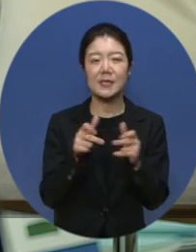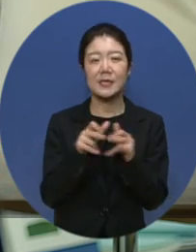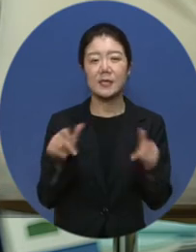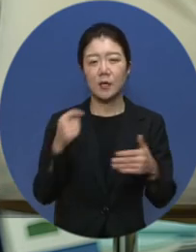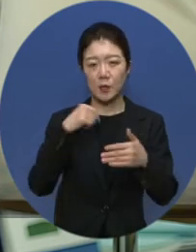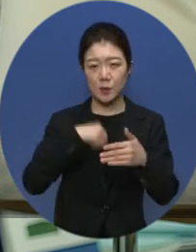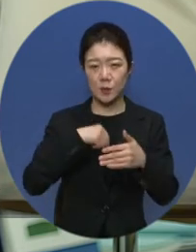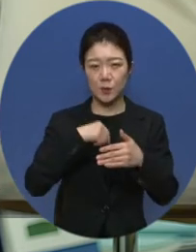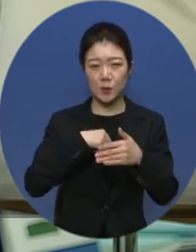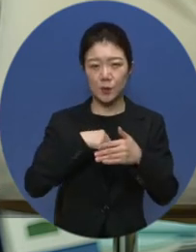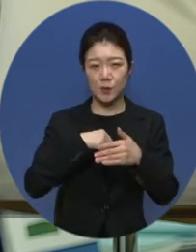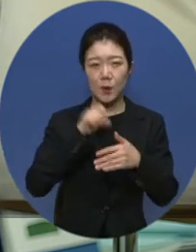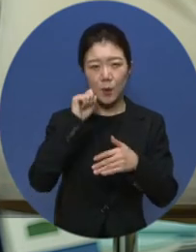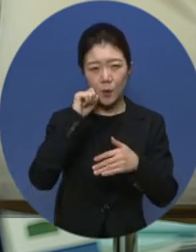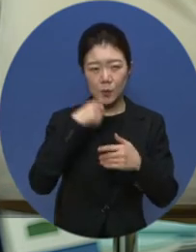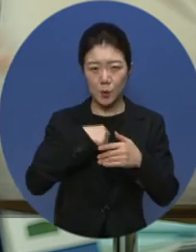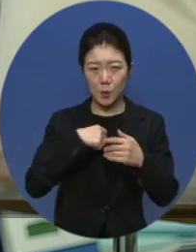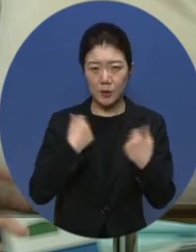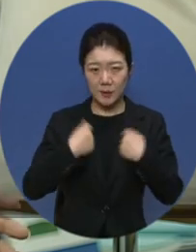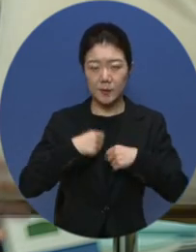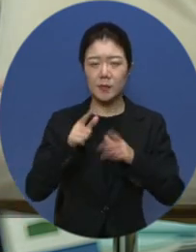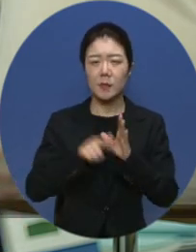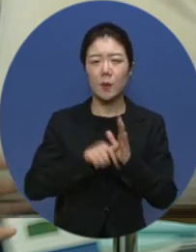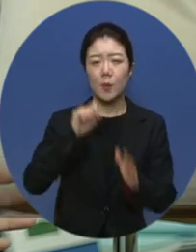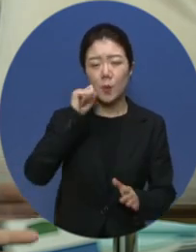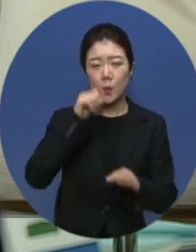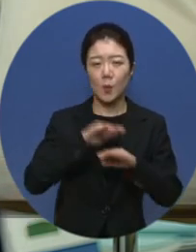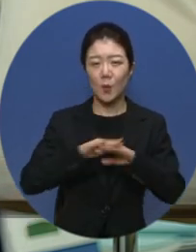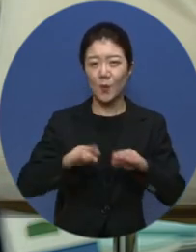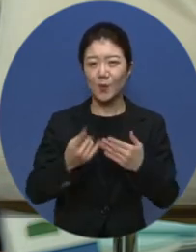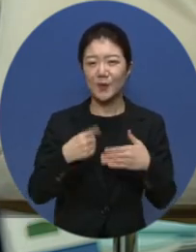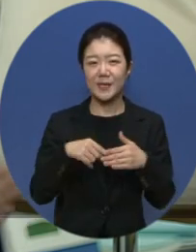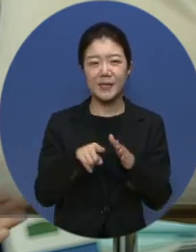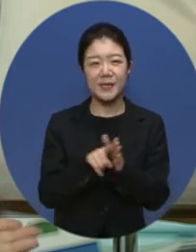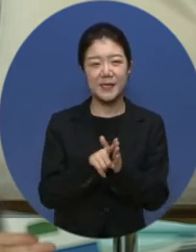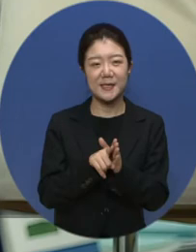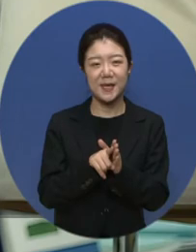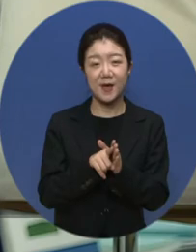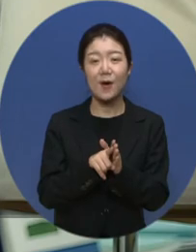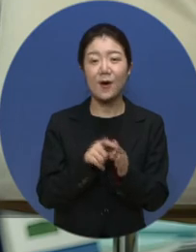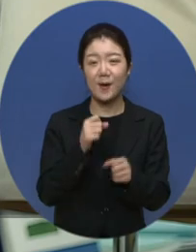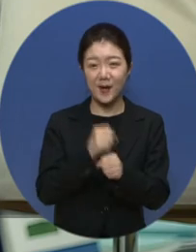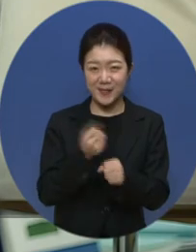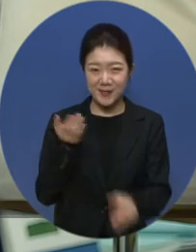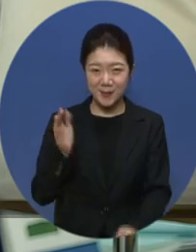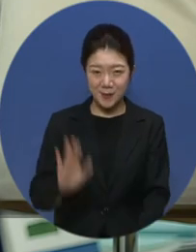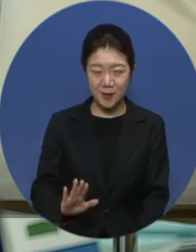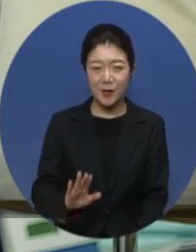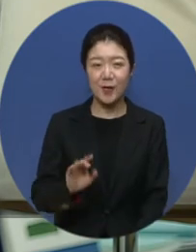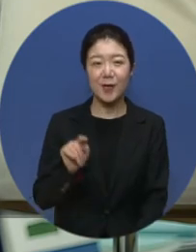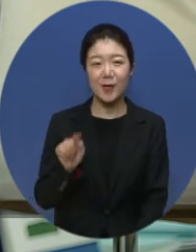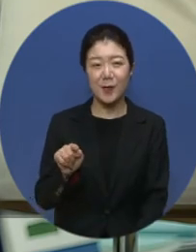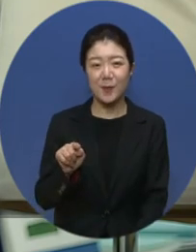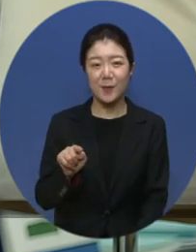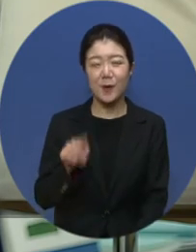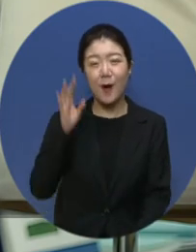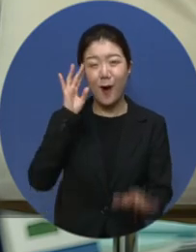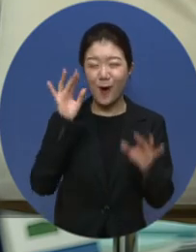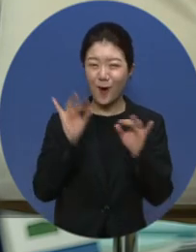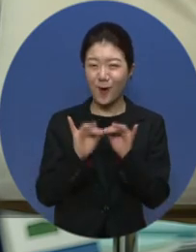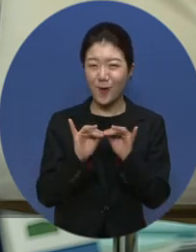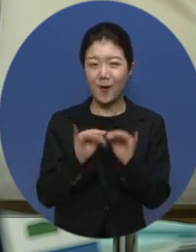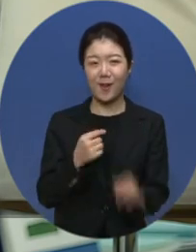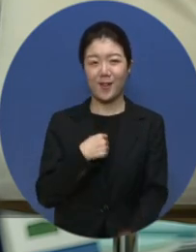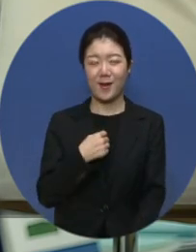장애인들이 이제 어려운, 속옷을 입을 때 어려운 부분들을 해소하기 위해서 하는 부분이었는데, 이 부분들에 공감을